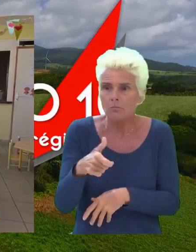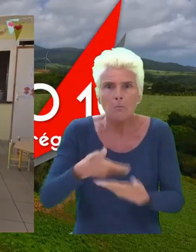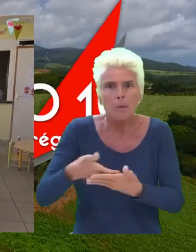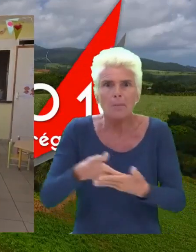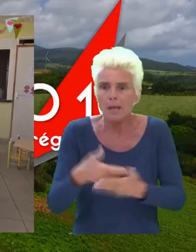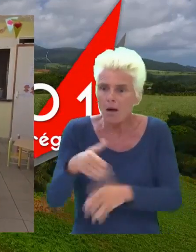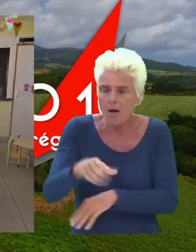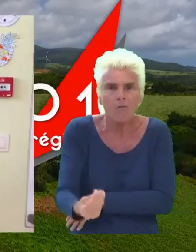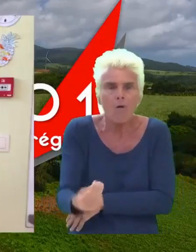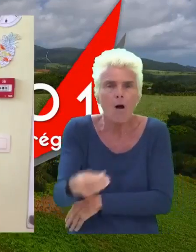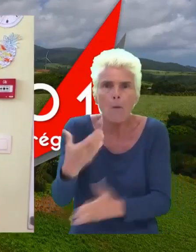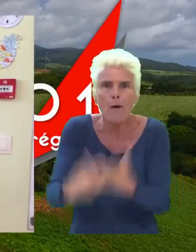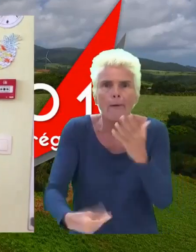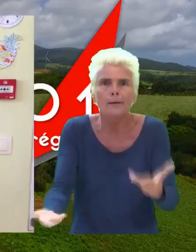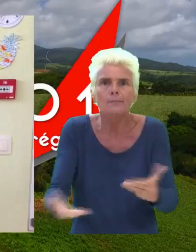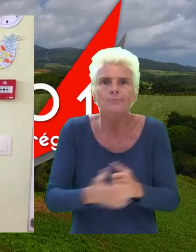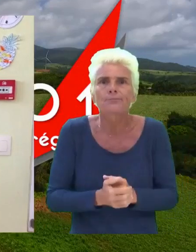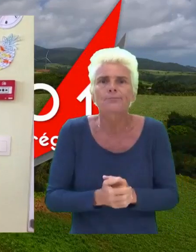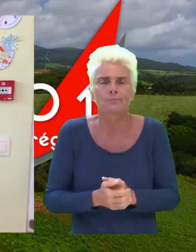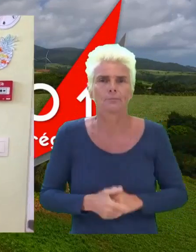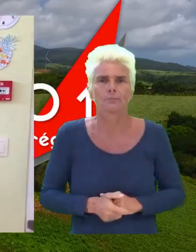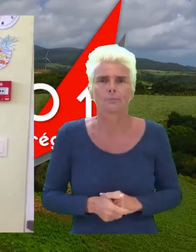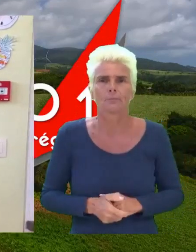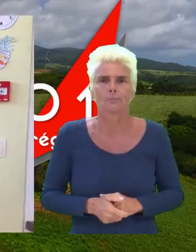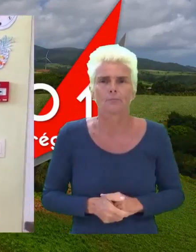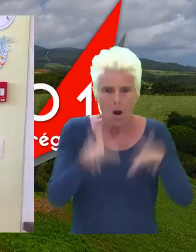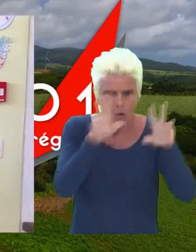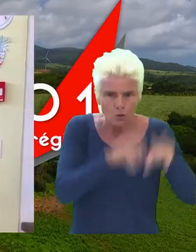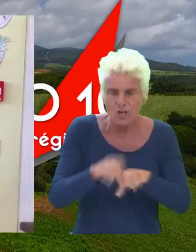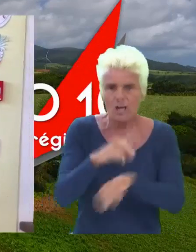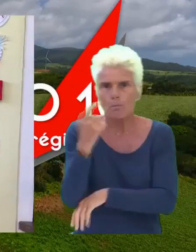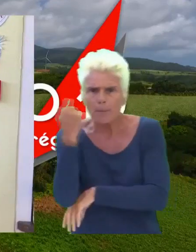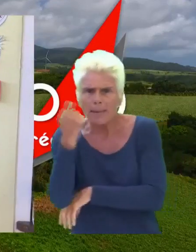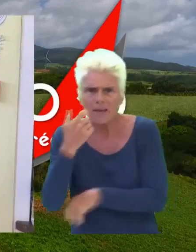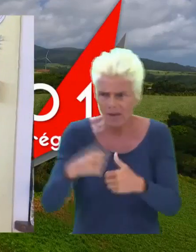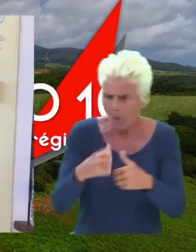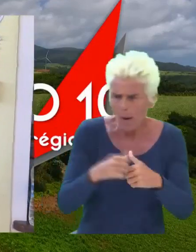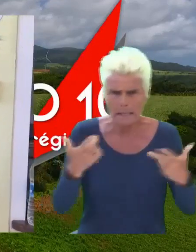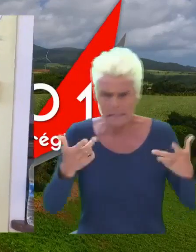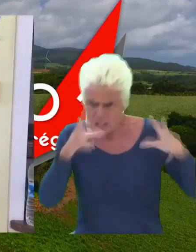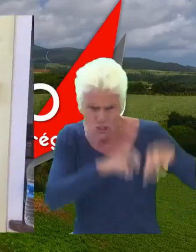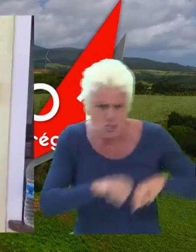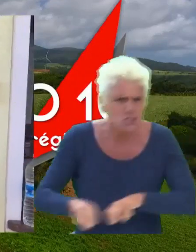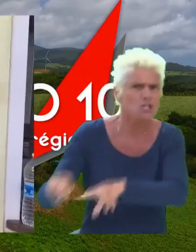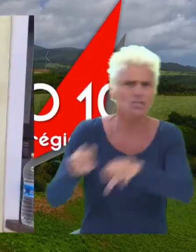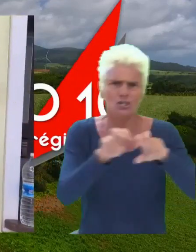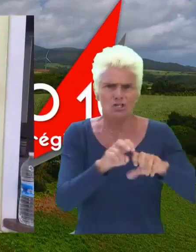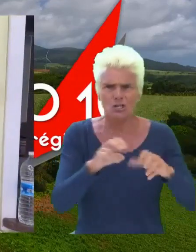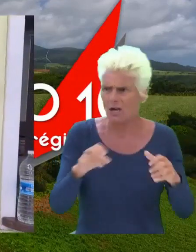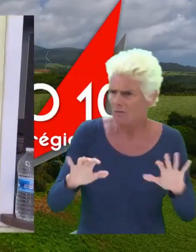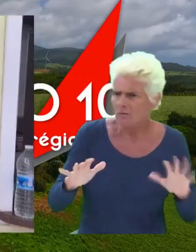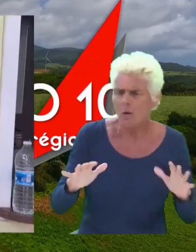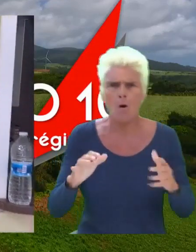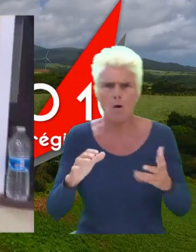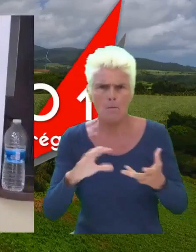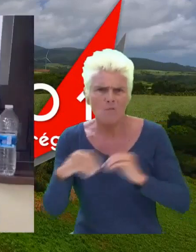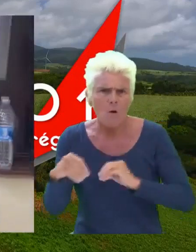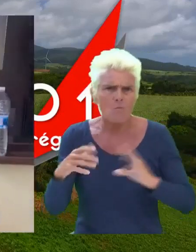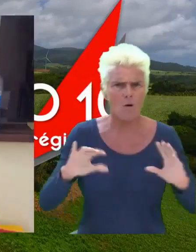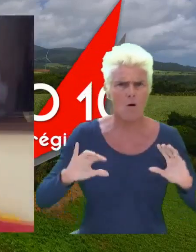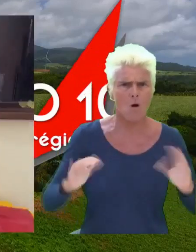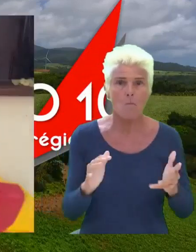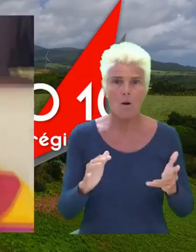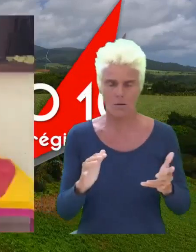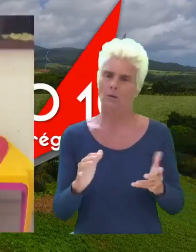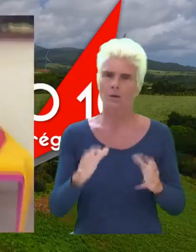manquant donc là actuellement ils vont procéder à la recherche de du bébé manquant donc pour faire la recherche il faut absolument